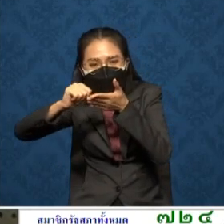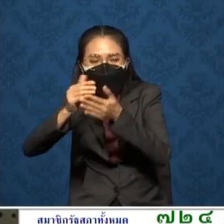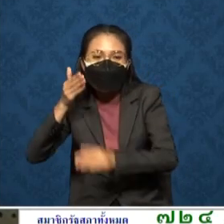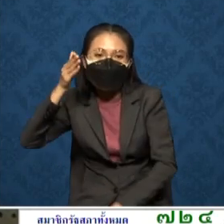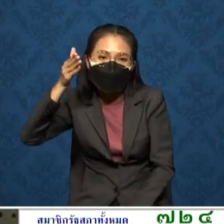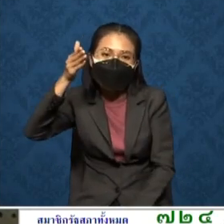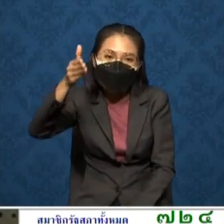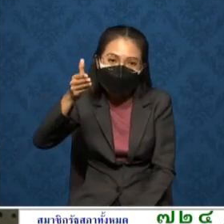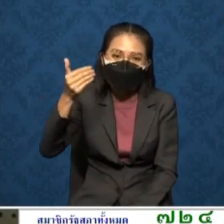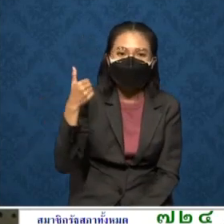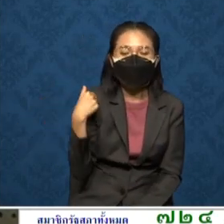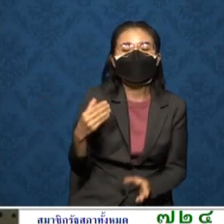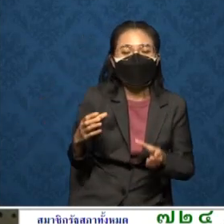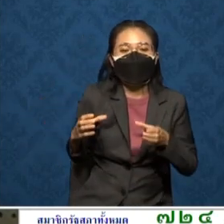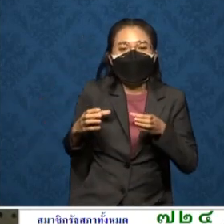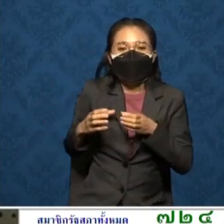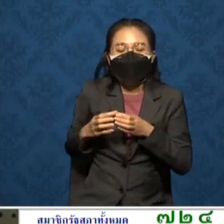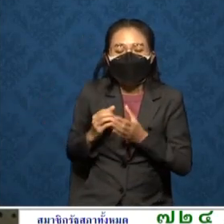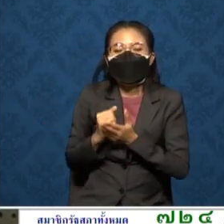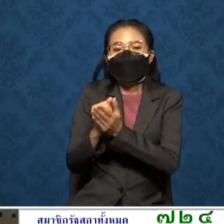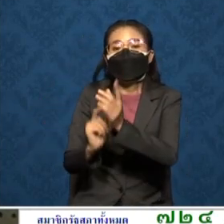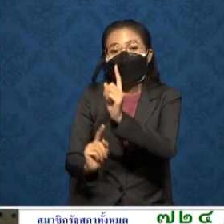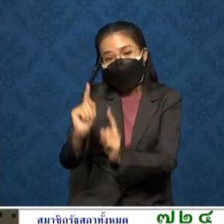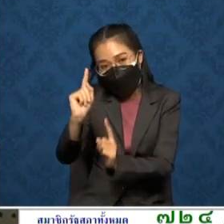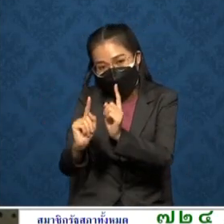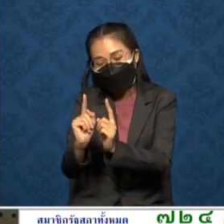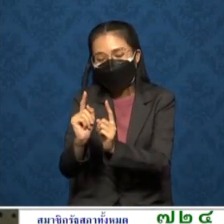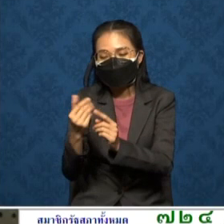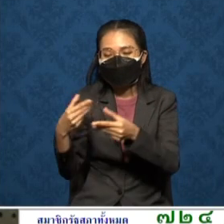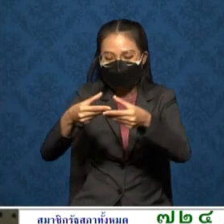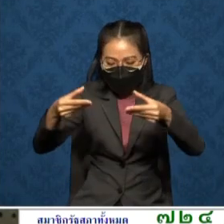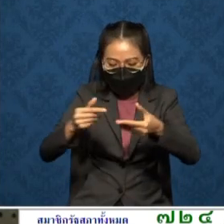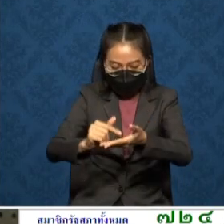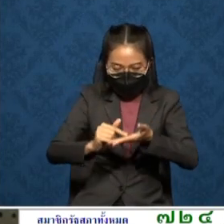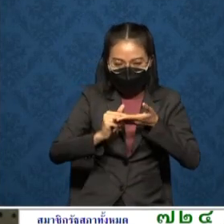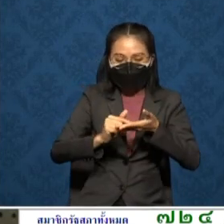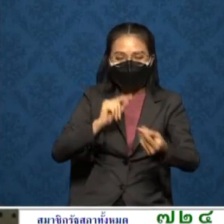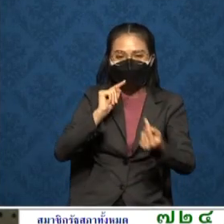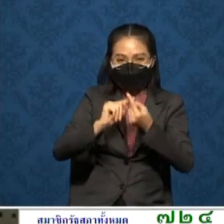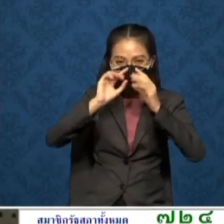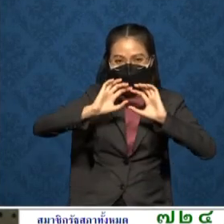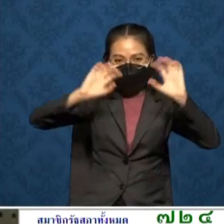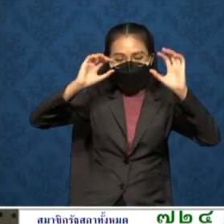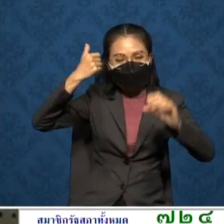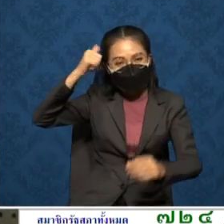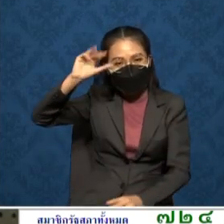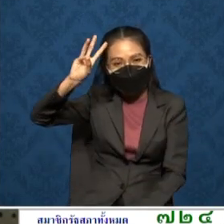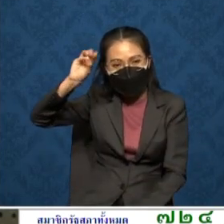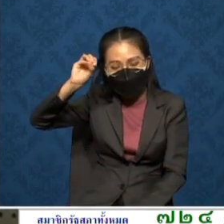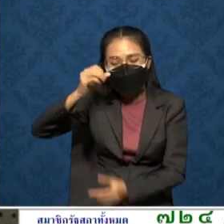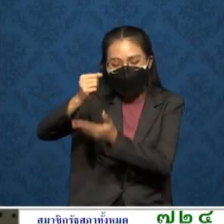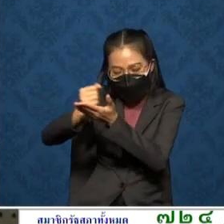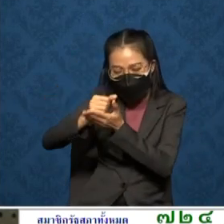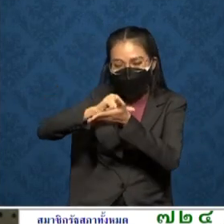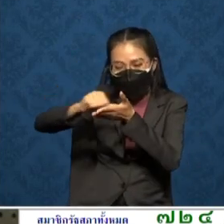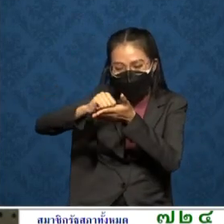องมีหน่วยงานที่ประเมินแล้วรายงานรัฐบาลทุก60วันเพื่อจัดการแก้ไขและถ้าหน่วยงานใ